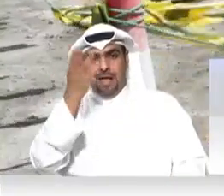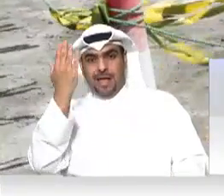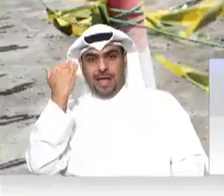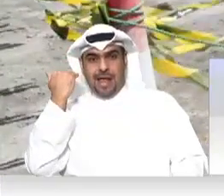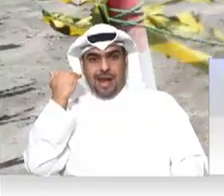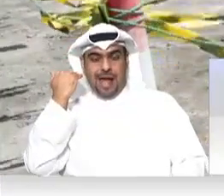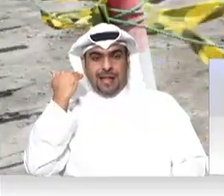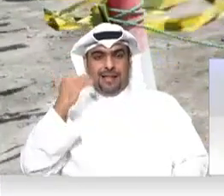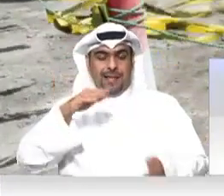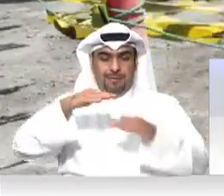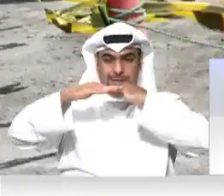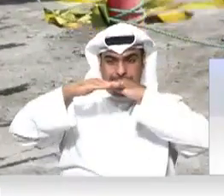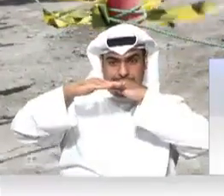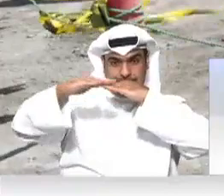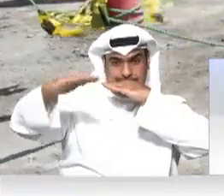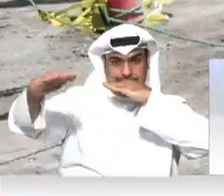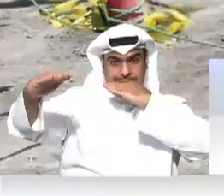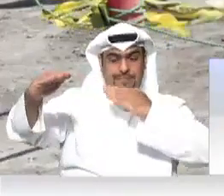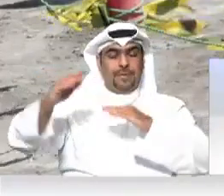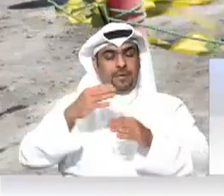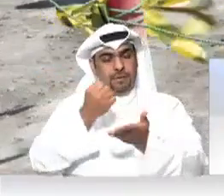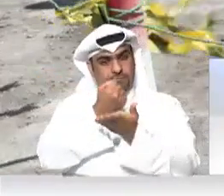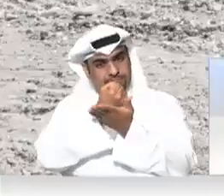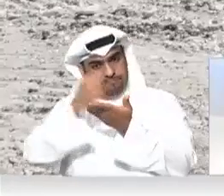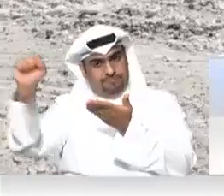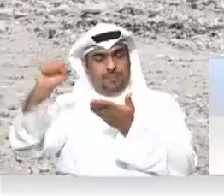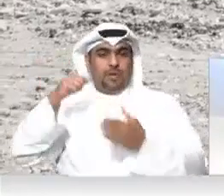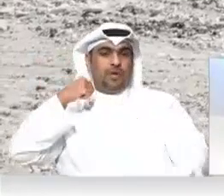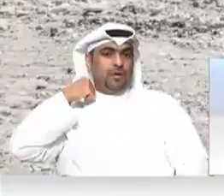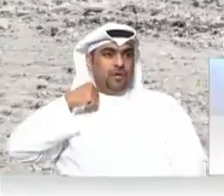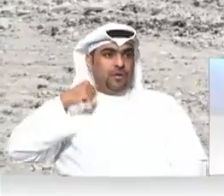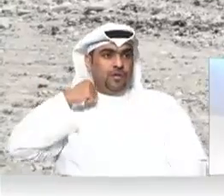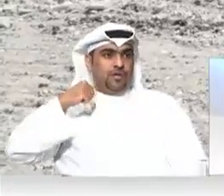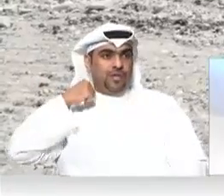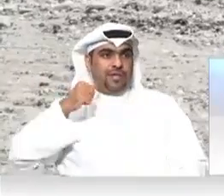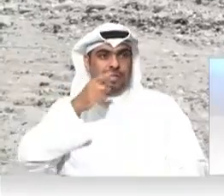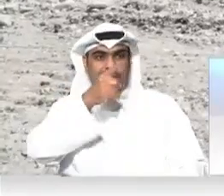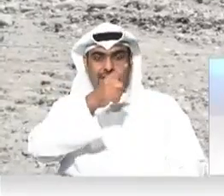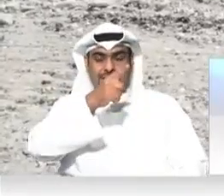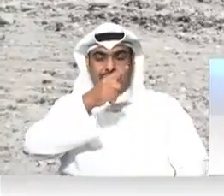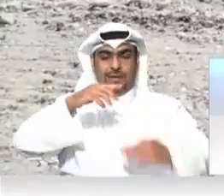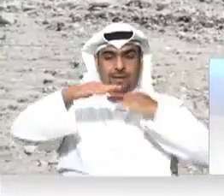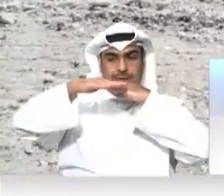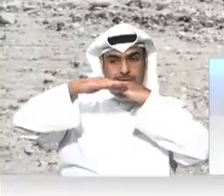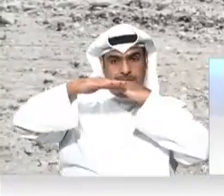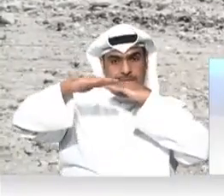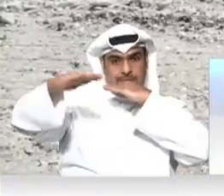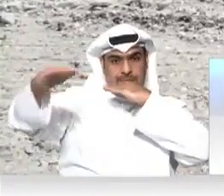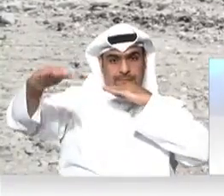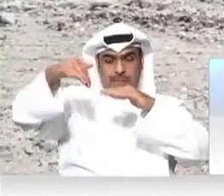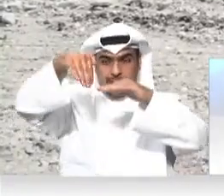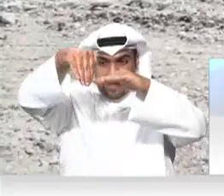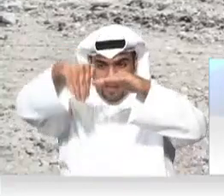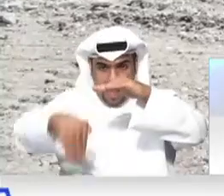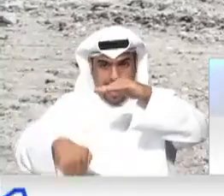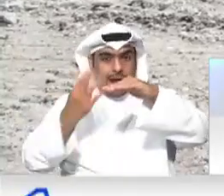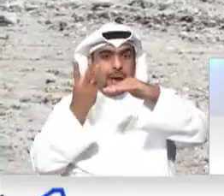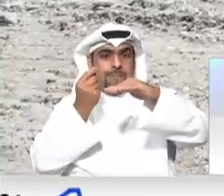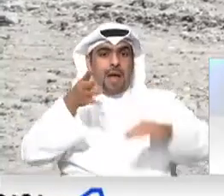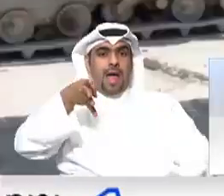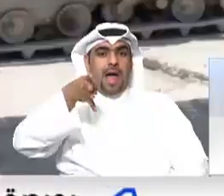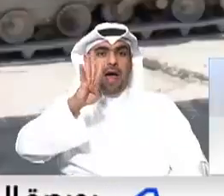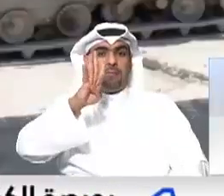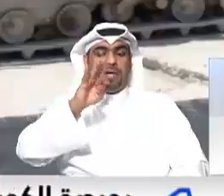ثم عمليه التجريف والتعميق للاحواض وصولا لغاطس 14 ونصف متر ثم اعاده انشاء الارصفه